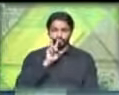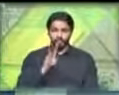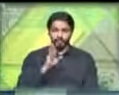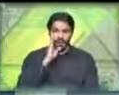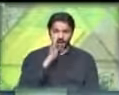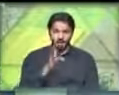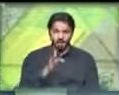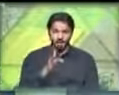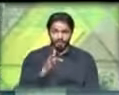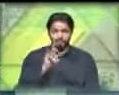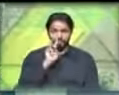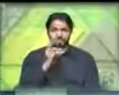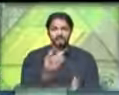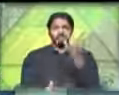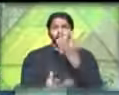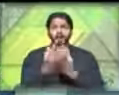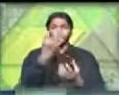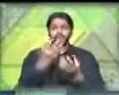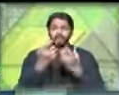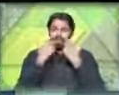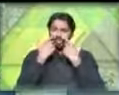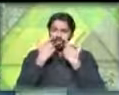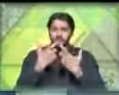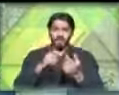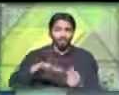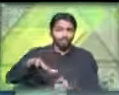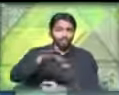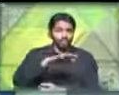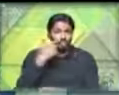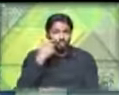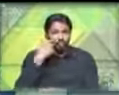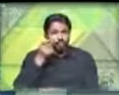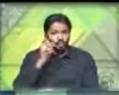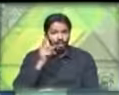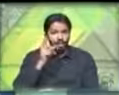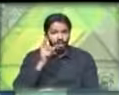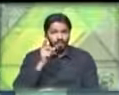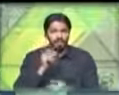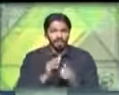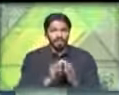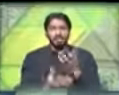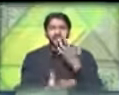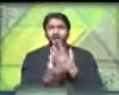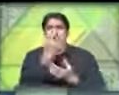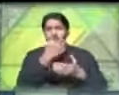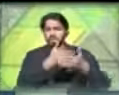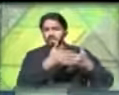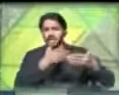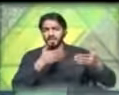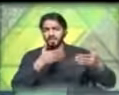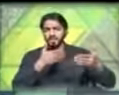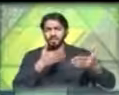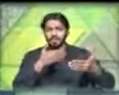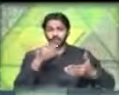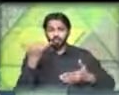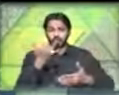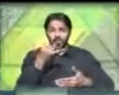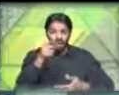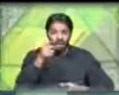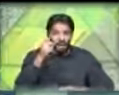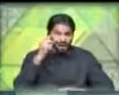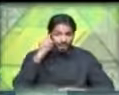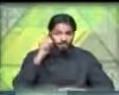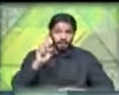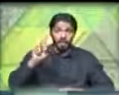إلا النار تلقاء وجهه، فاتقوا النار ولو بشق تمرة. فراقب ربك سبحانه